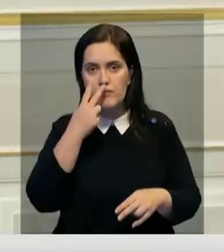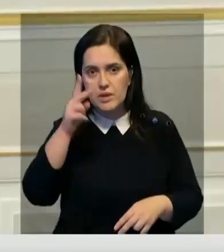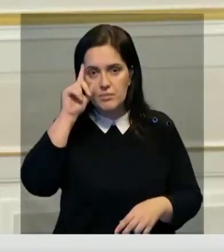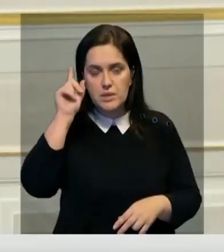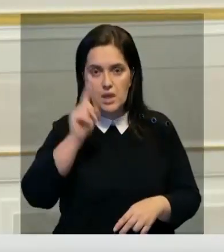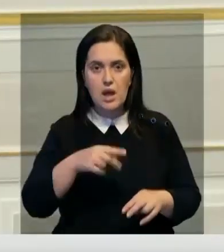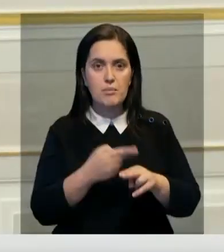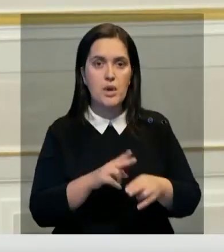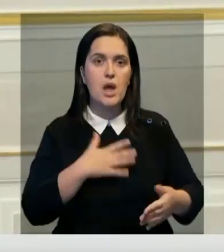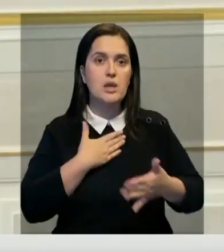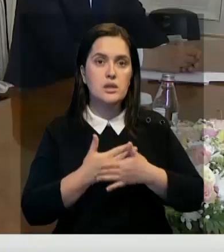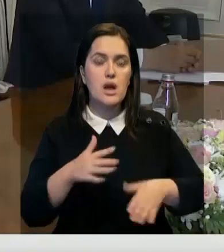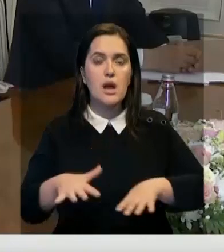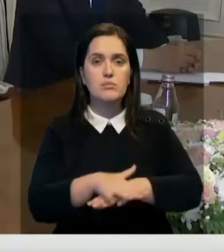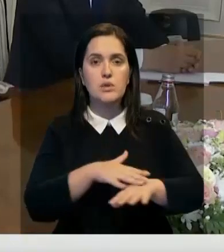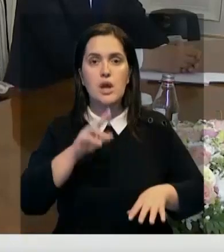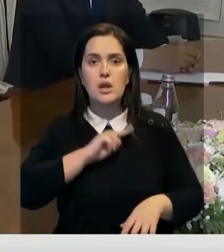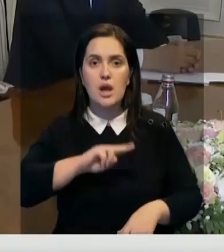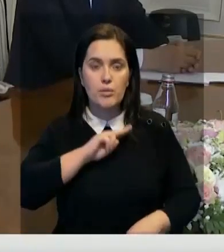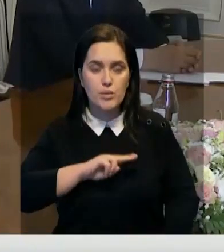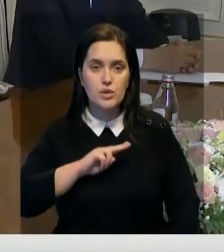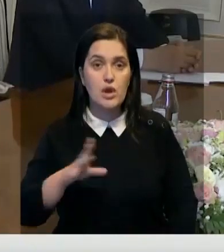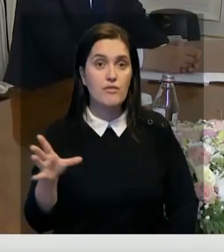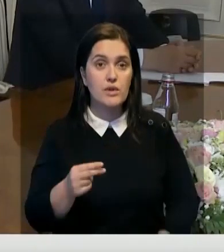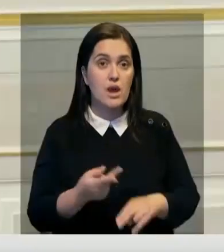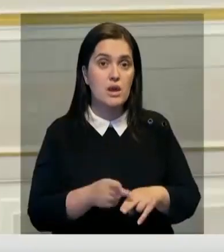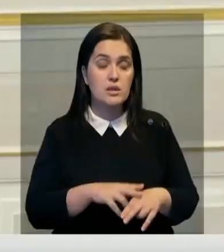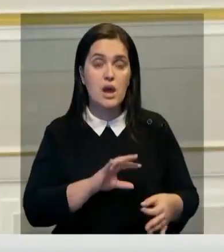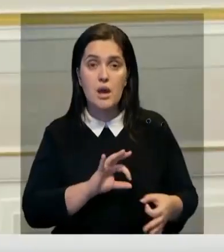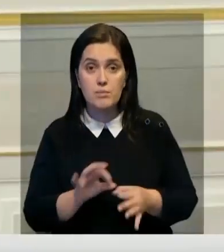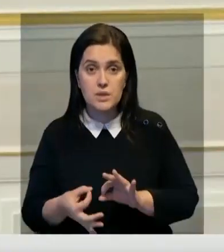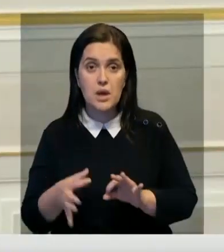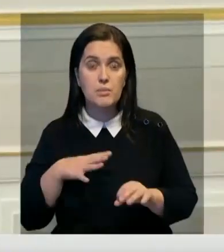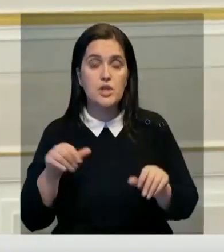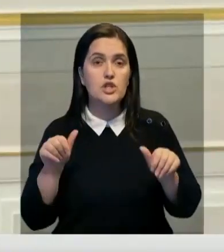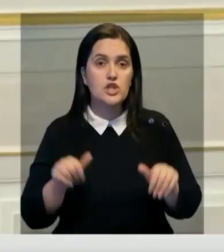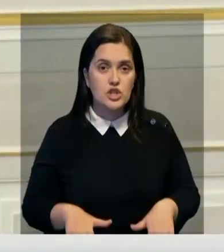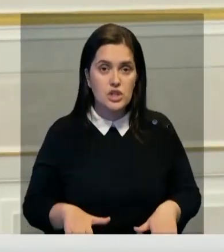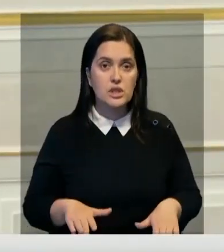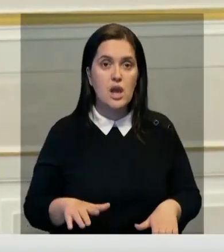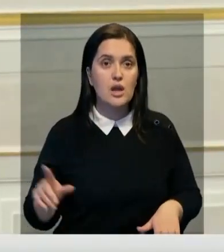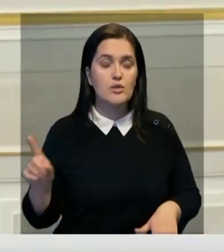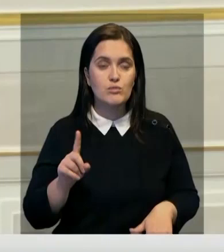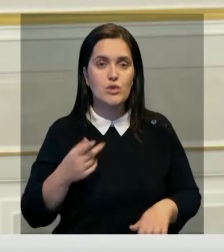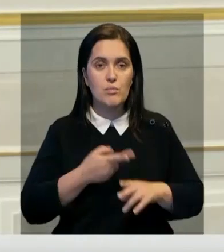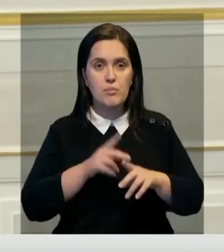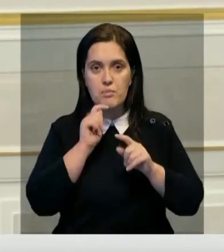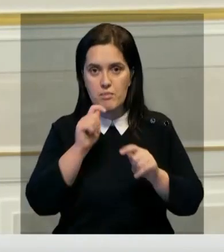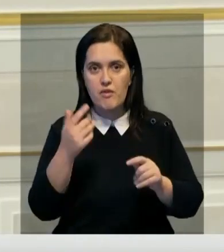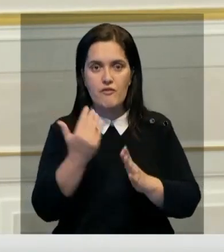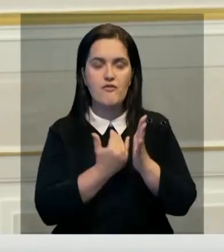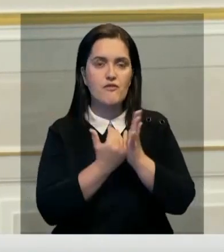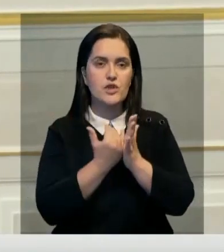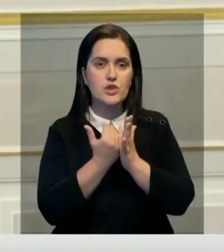Ведете активную общественную работу. Учитывая все эти обстоятельства, было принято решение о том, чтобы наградить вас самым высоким